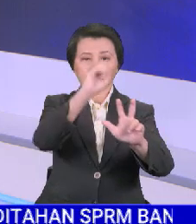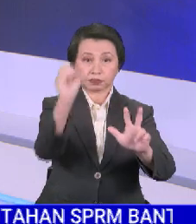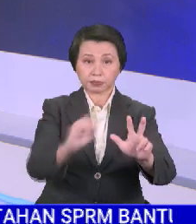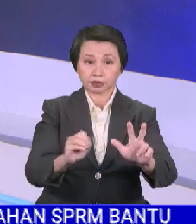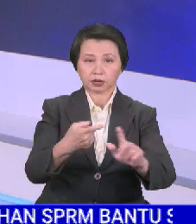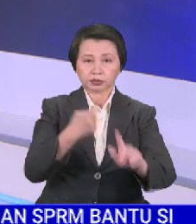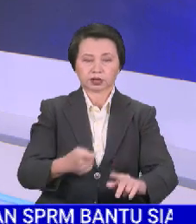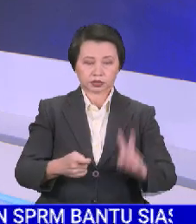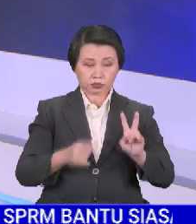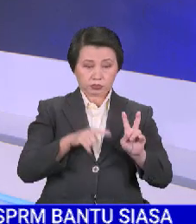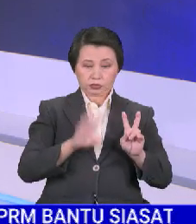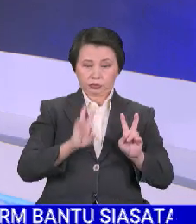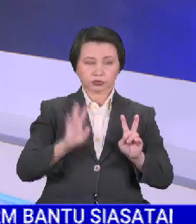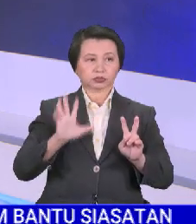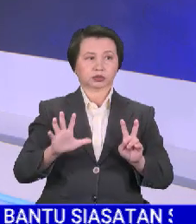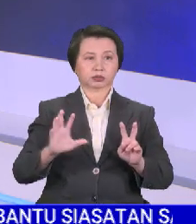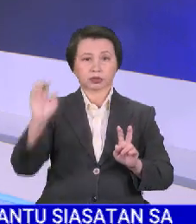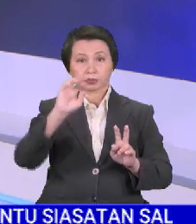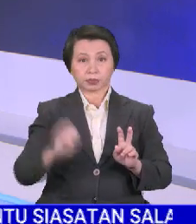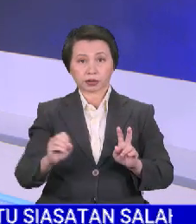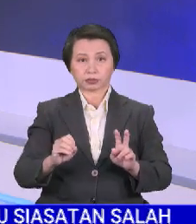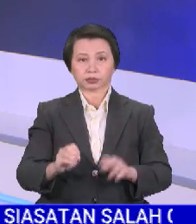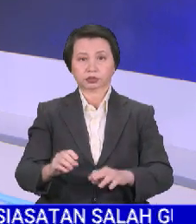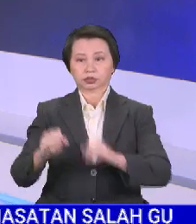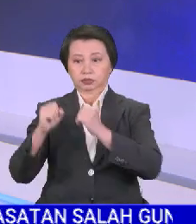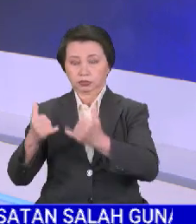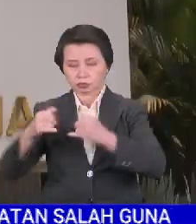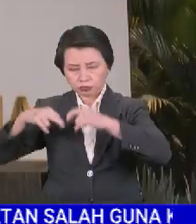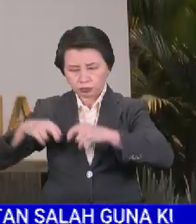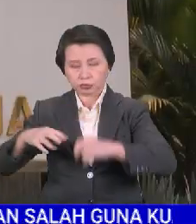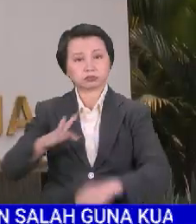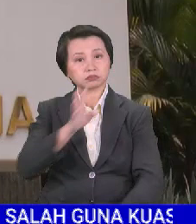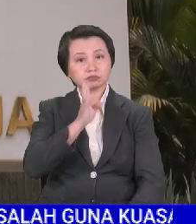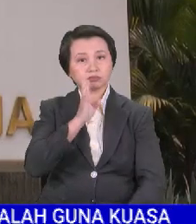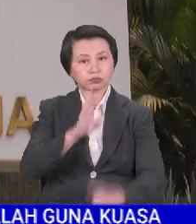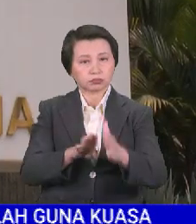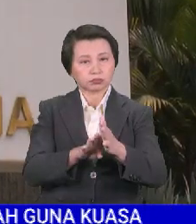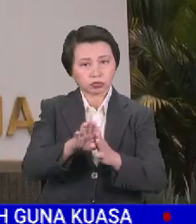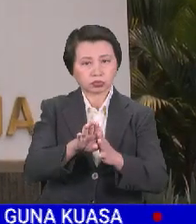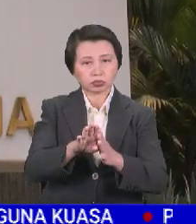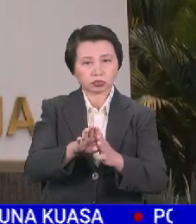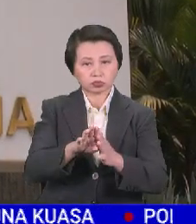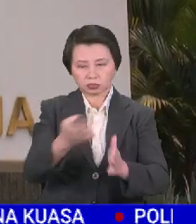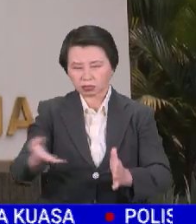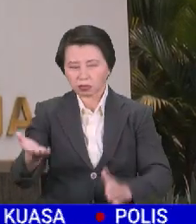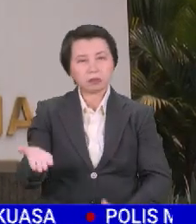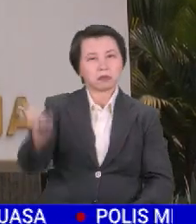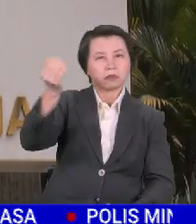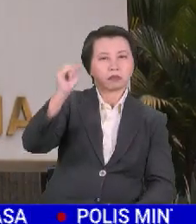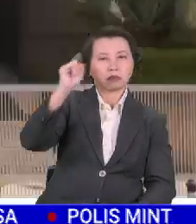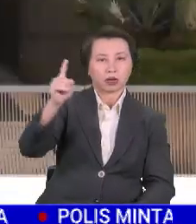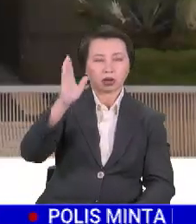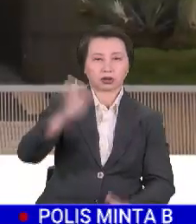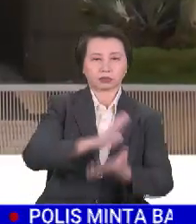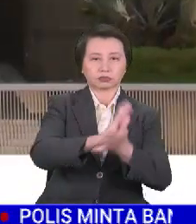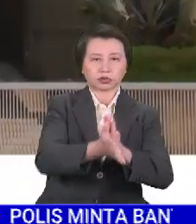daripada dua perbelan 7 5 peratus Firma penyelidikan itu berkata pertumbuhan inflasi yang tinggi dan meluas